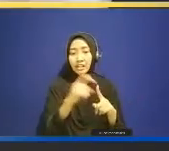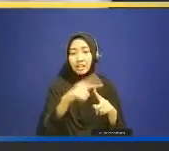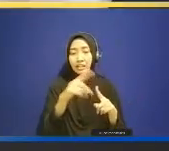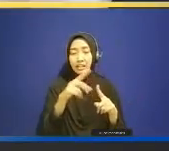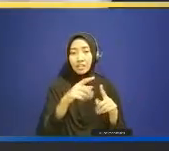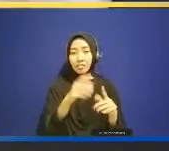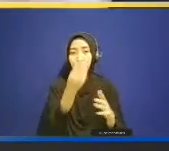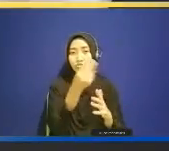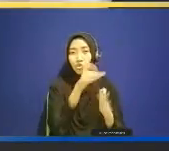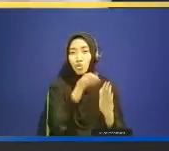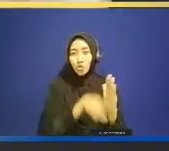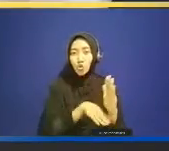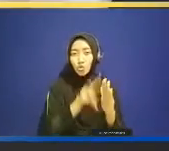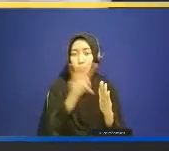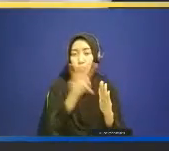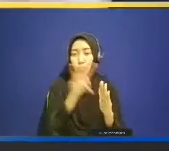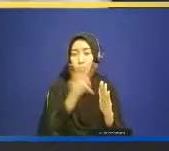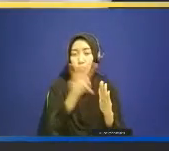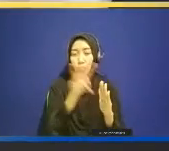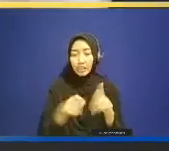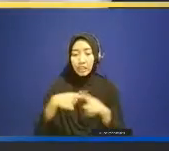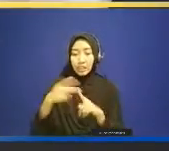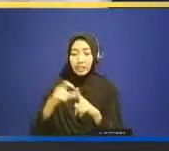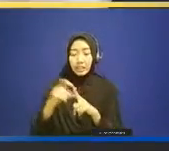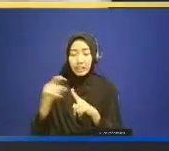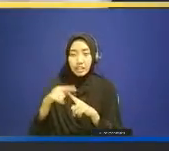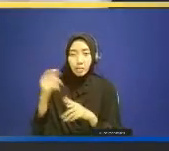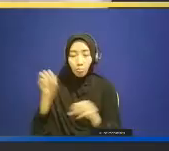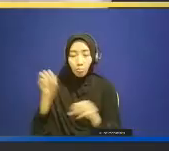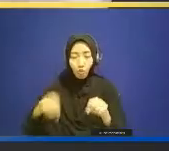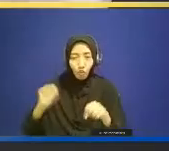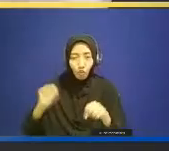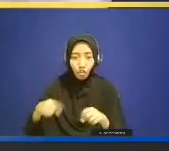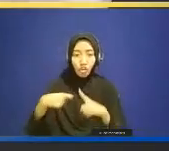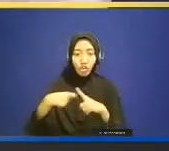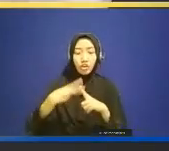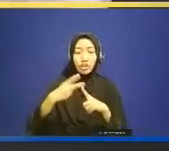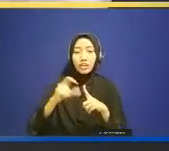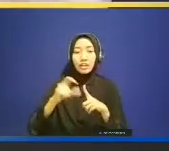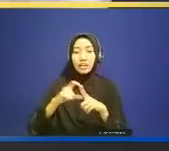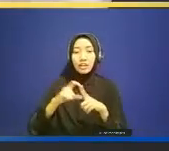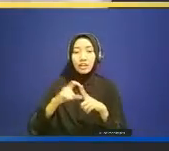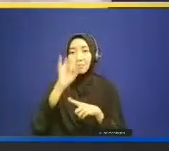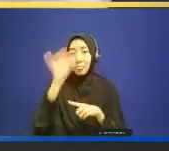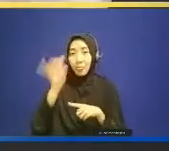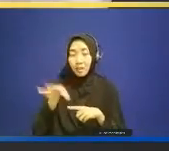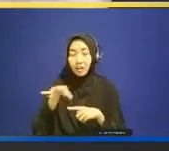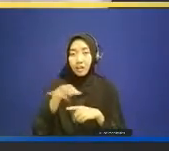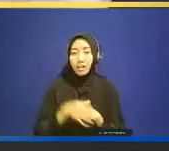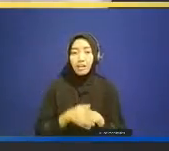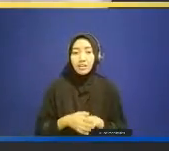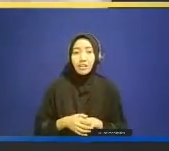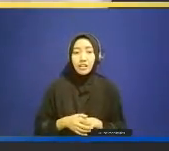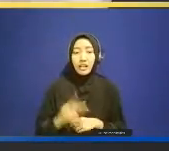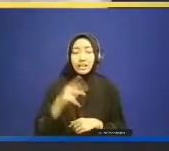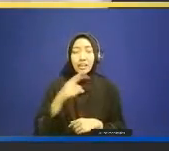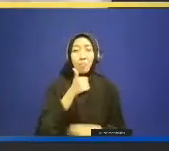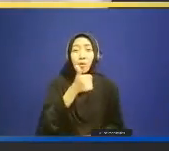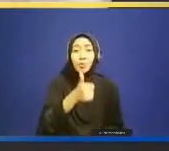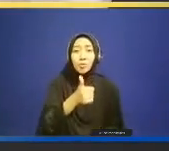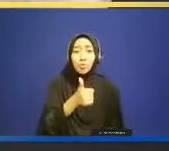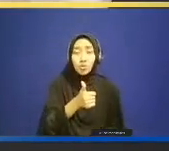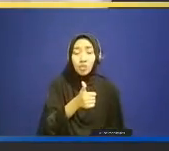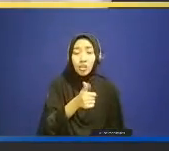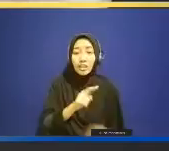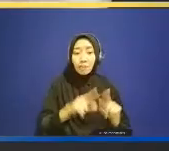dua persen kredit motor kredit macam-macam Ya itu kan bagus Hai